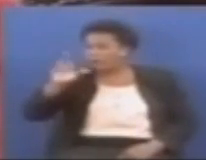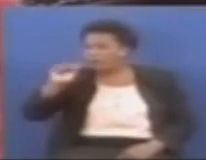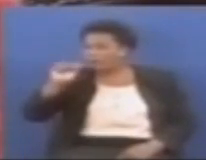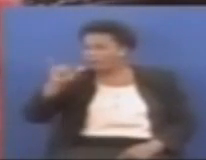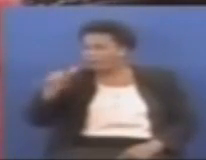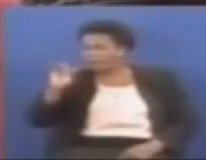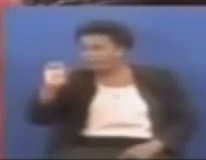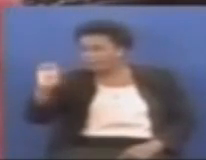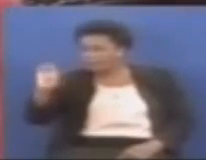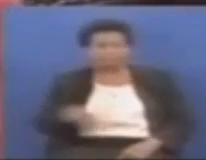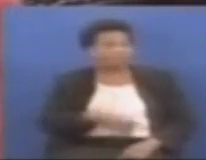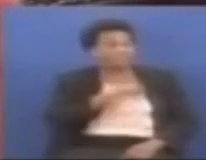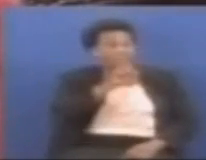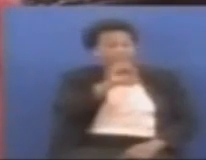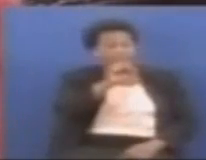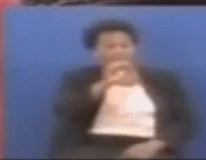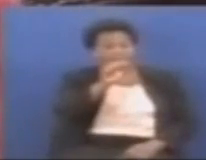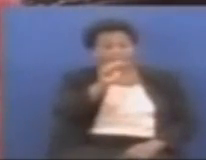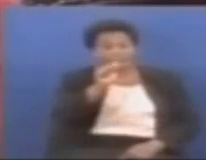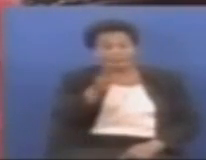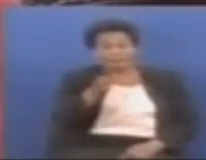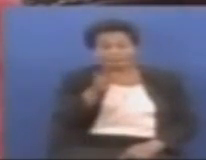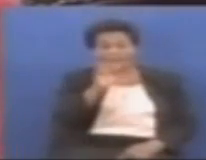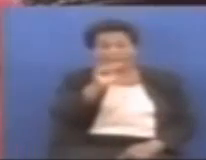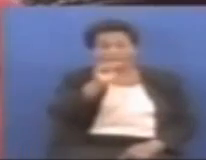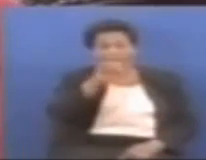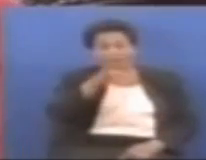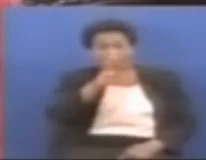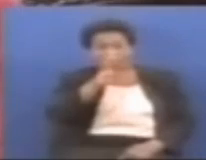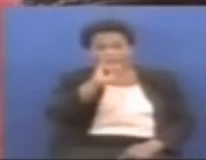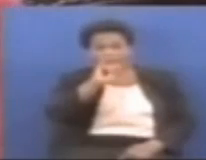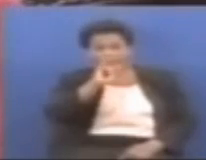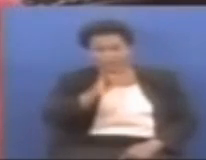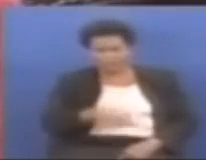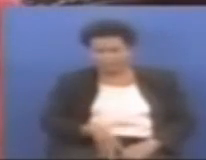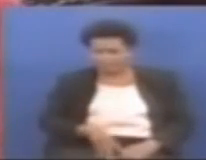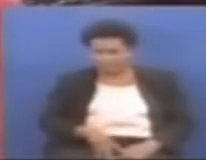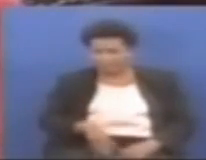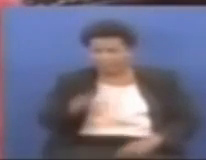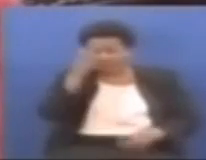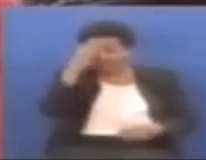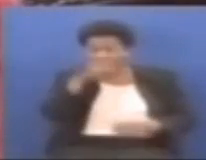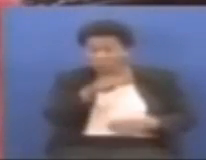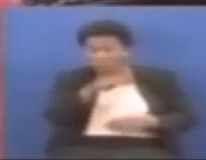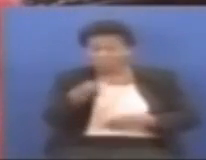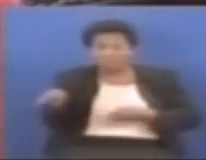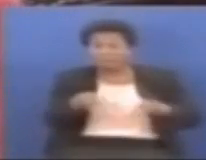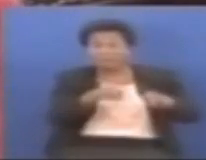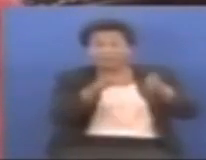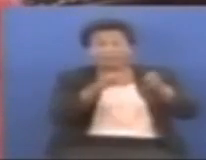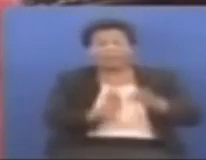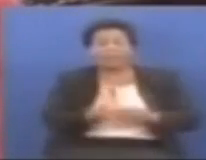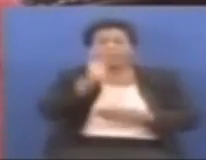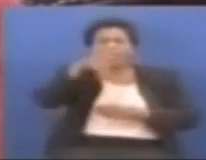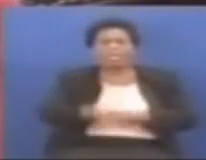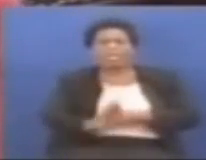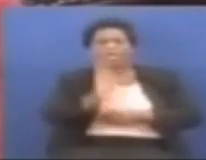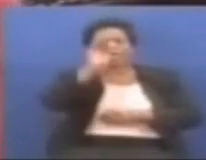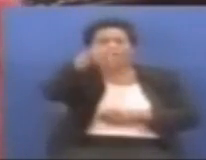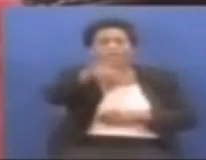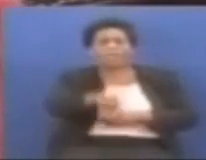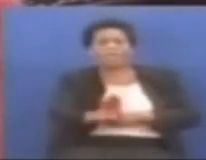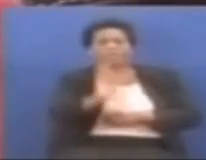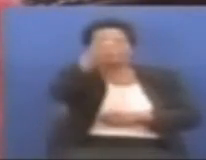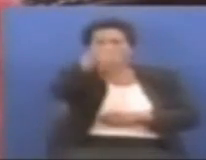Sangambi. Lakini kubwa kuliko zote, Mheshimiwa Spika, barabara kutoka Sangambi kwenda Chunya ni mahandaki, haipitiki kabisa.